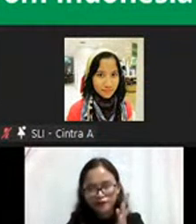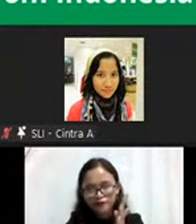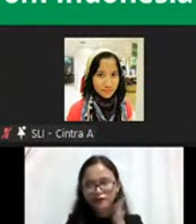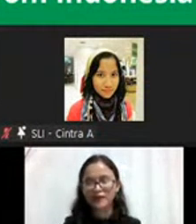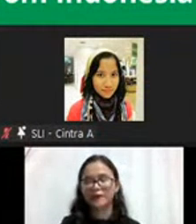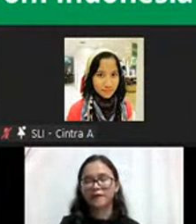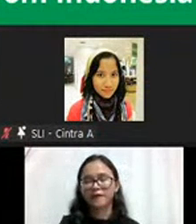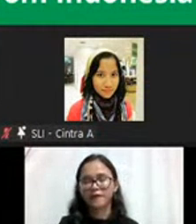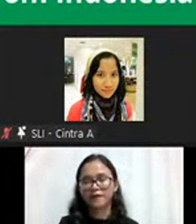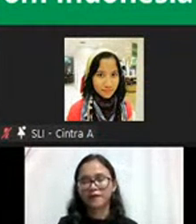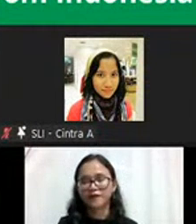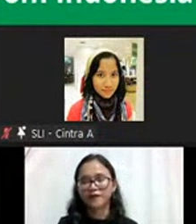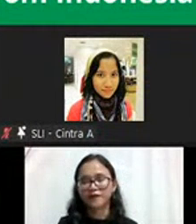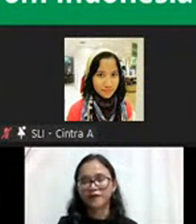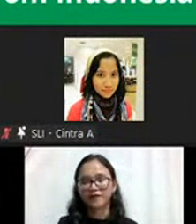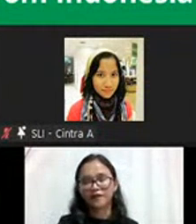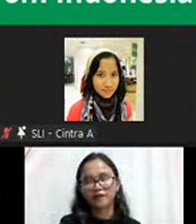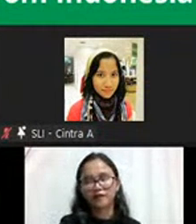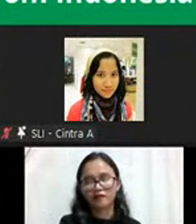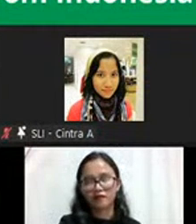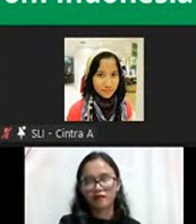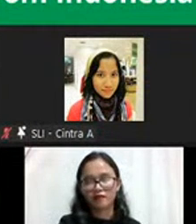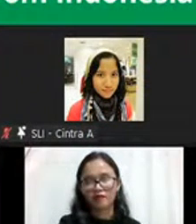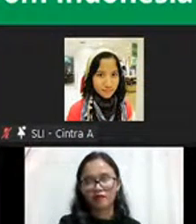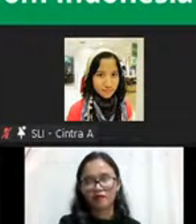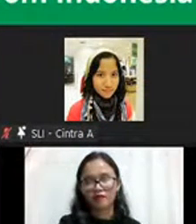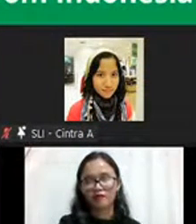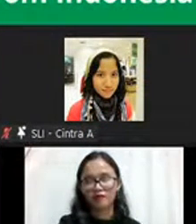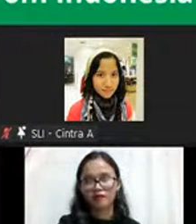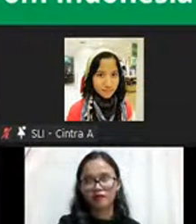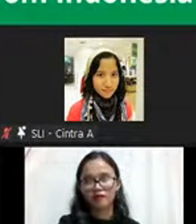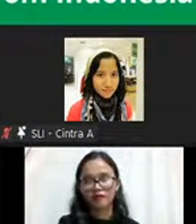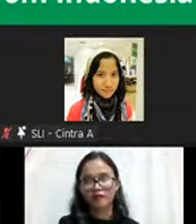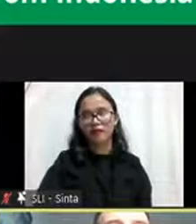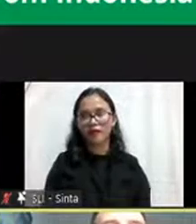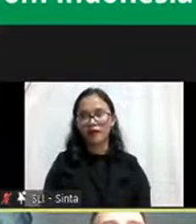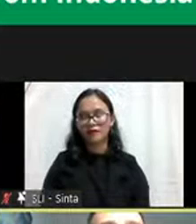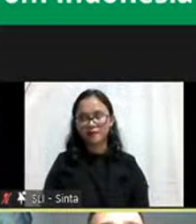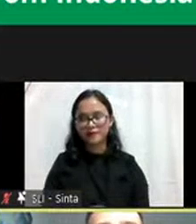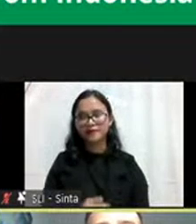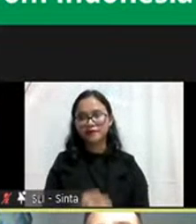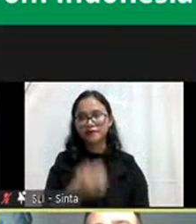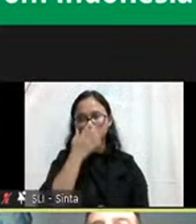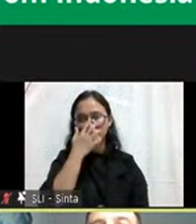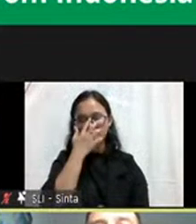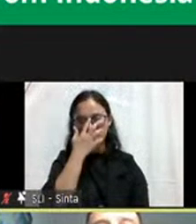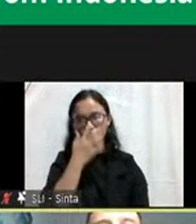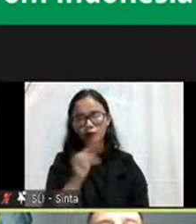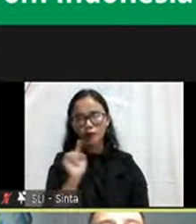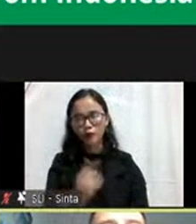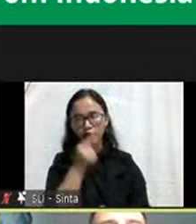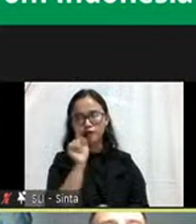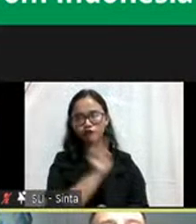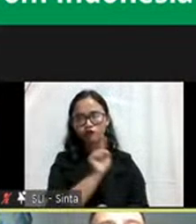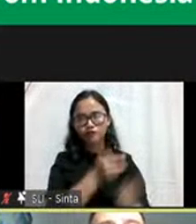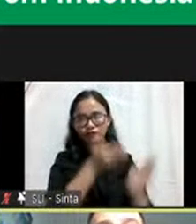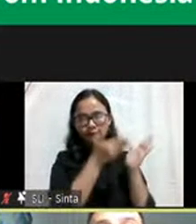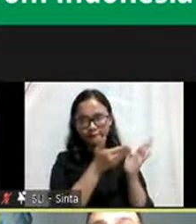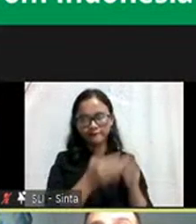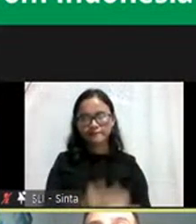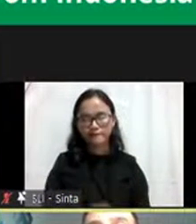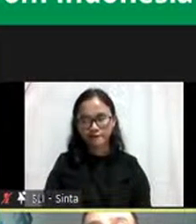eh bisnis in human rights Oke yang paling atas gak apa-apa boleh Oke jadi mari